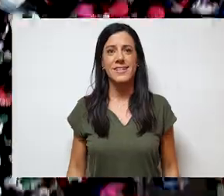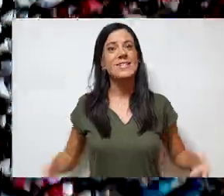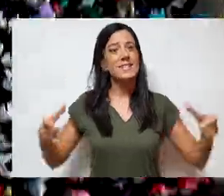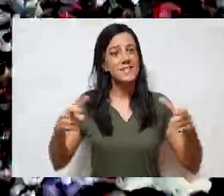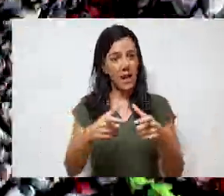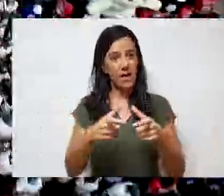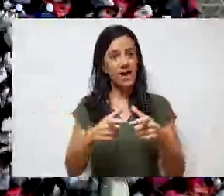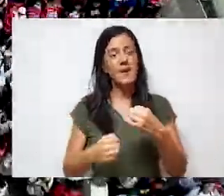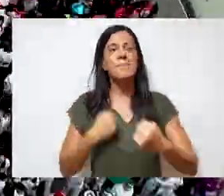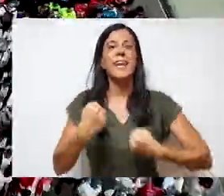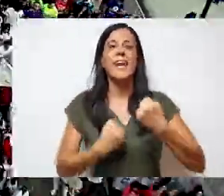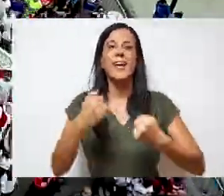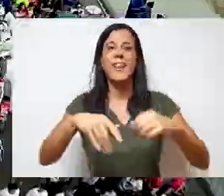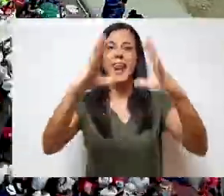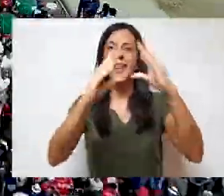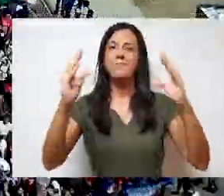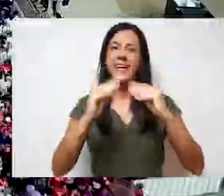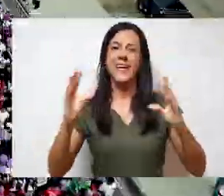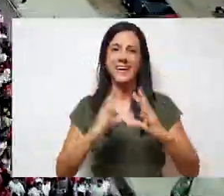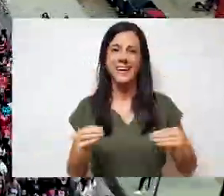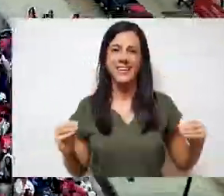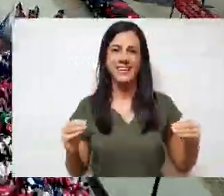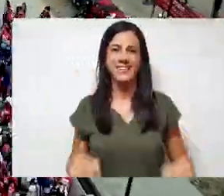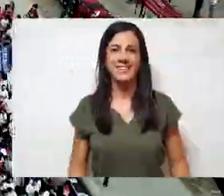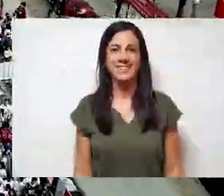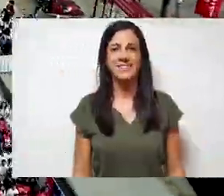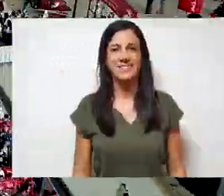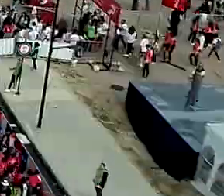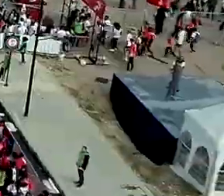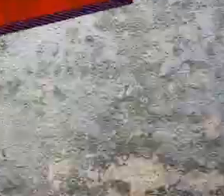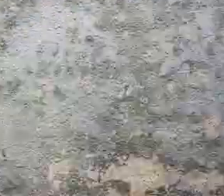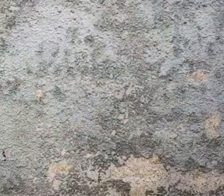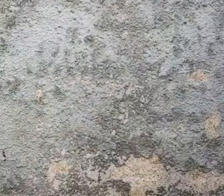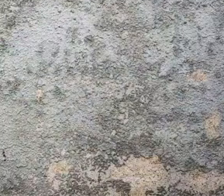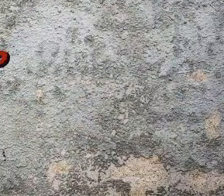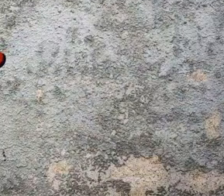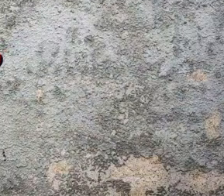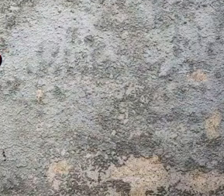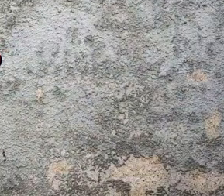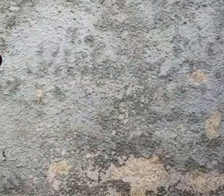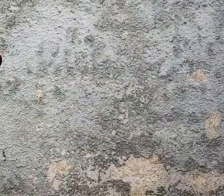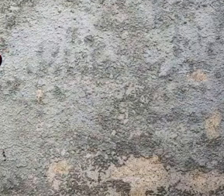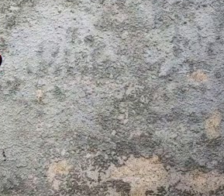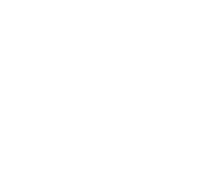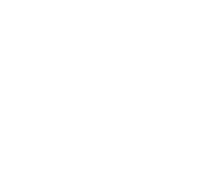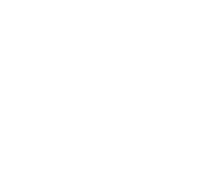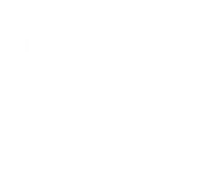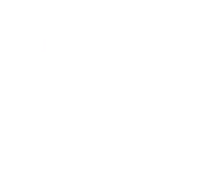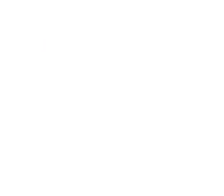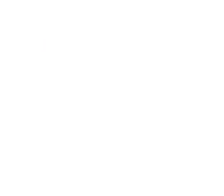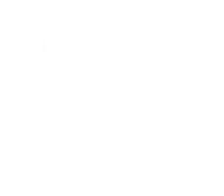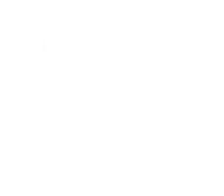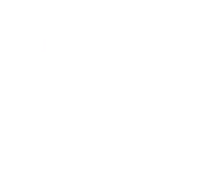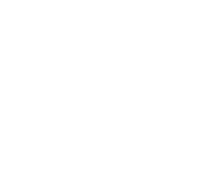سوا نركض للبنان من قبل يرجى disappointing